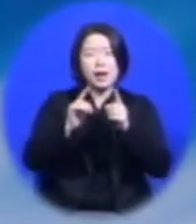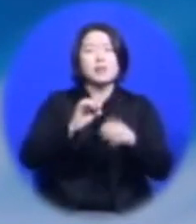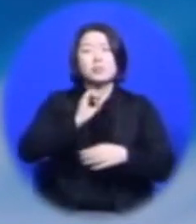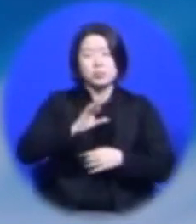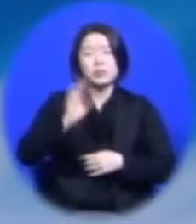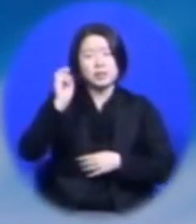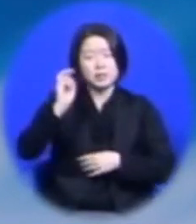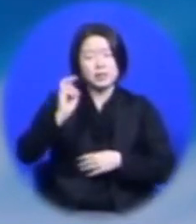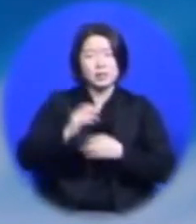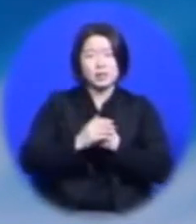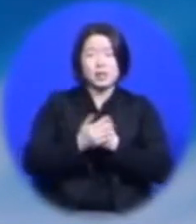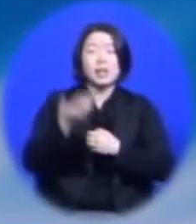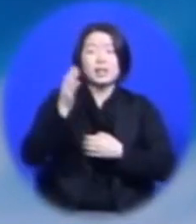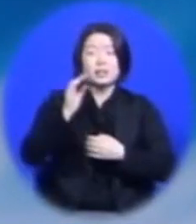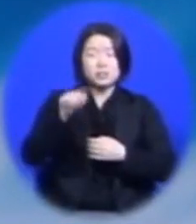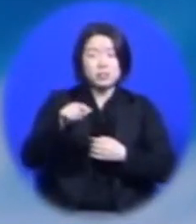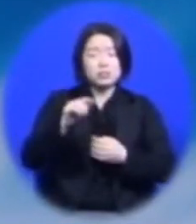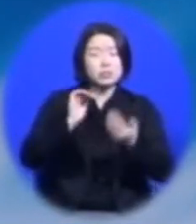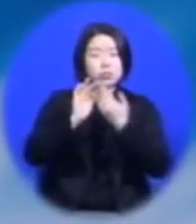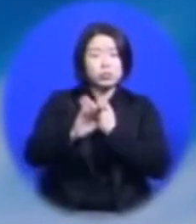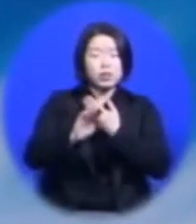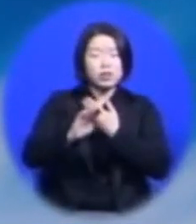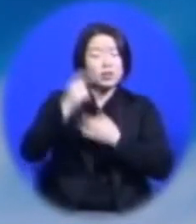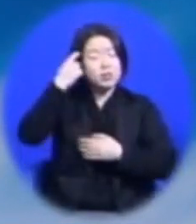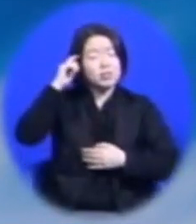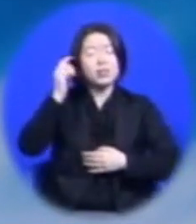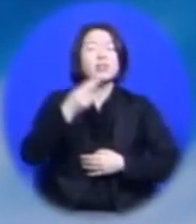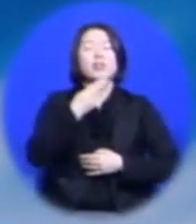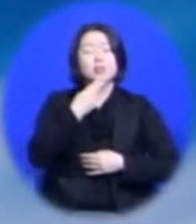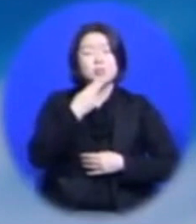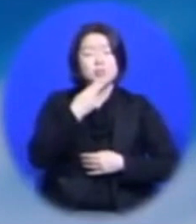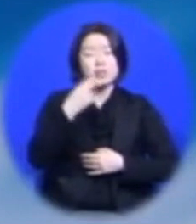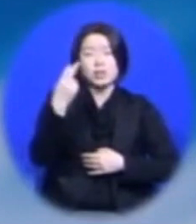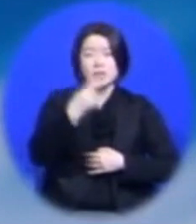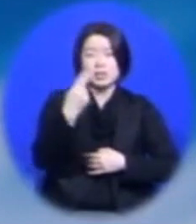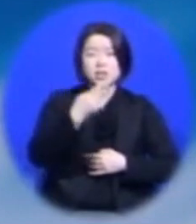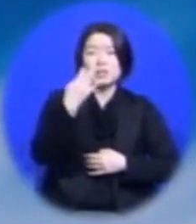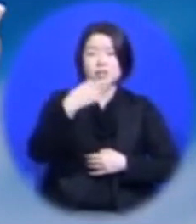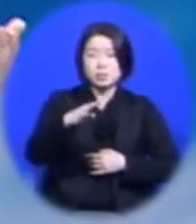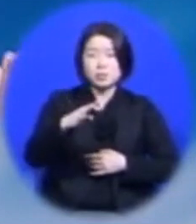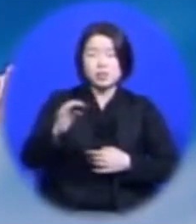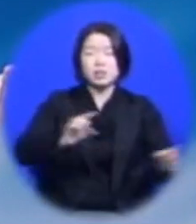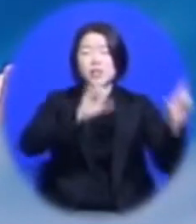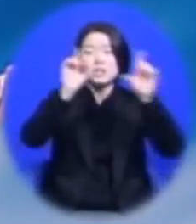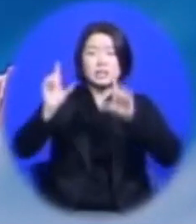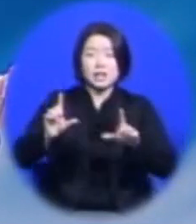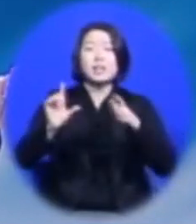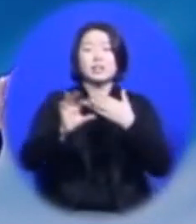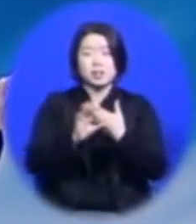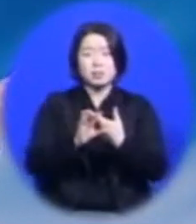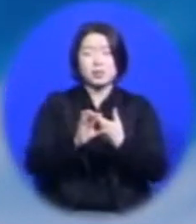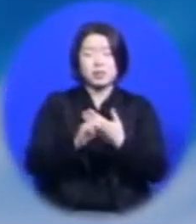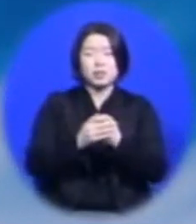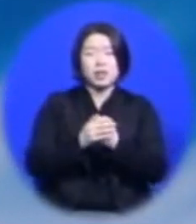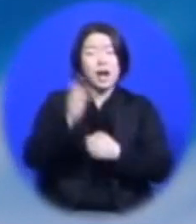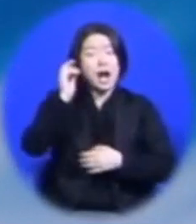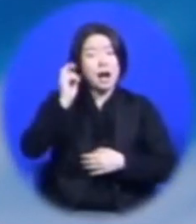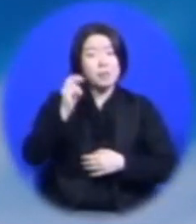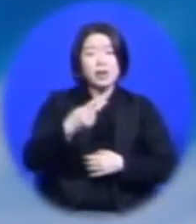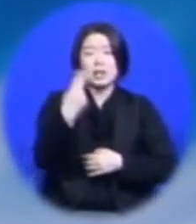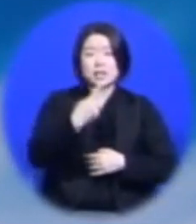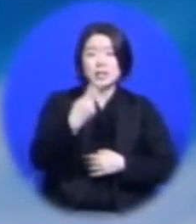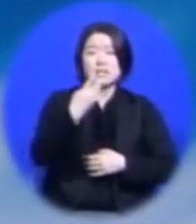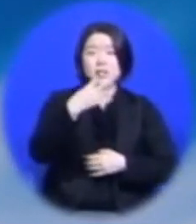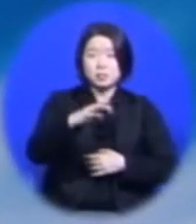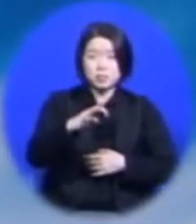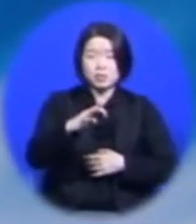거겠지. 그러시고는 별 의식 없이 2014년을 사셨던 분들은 아마